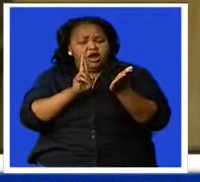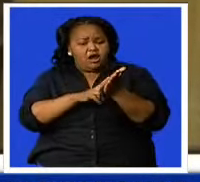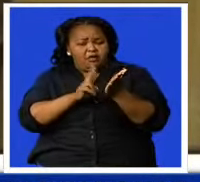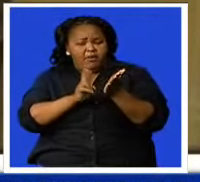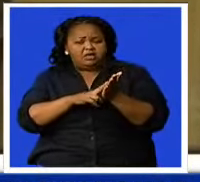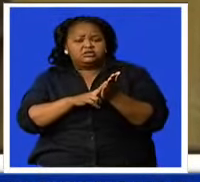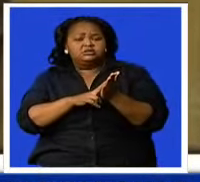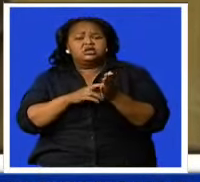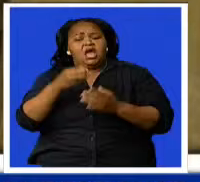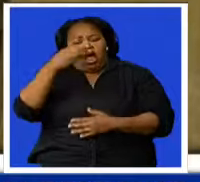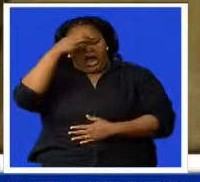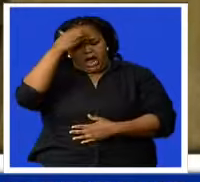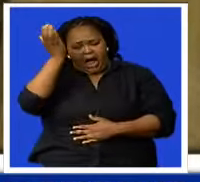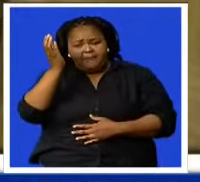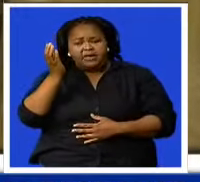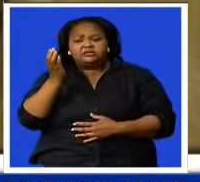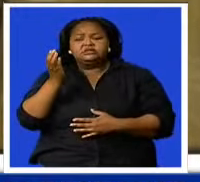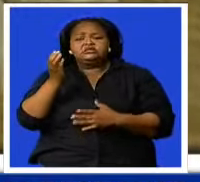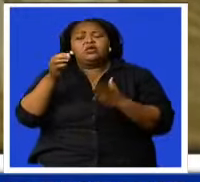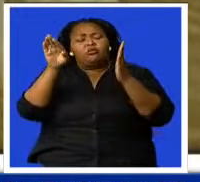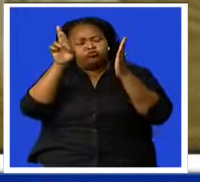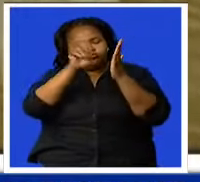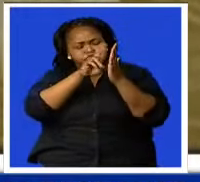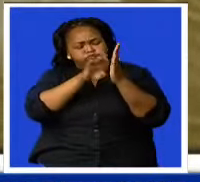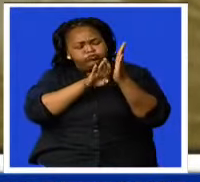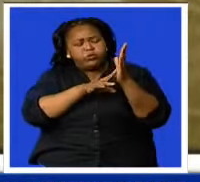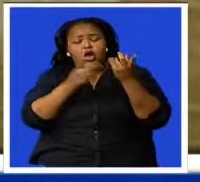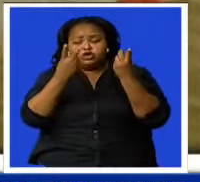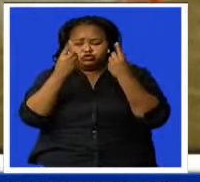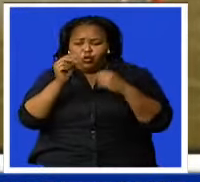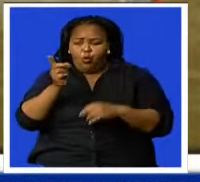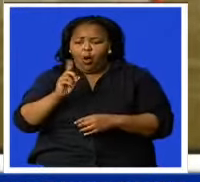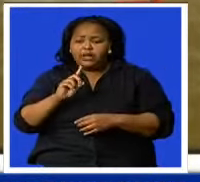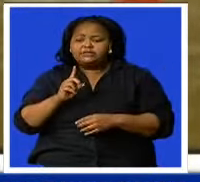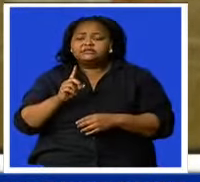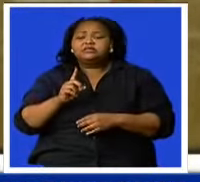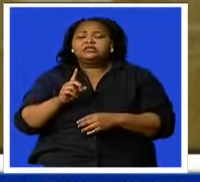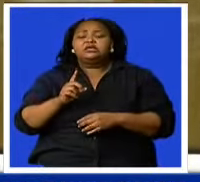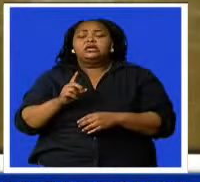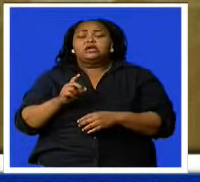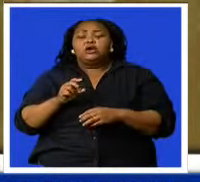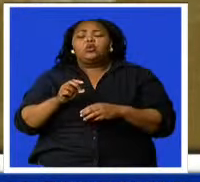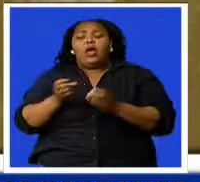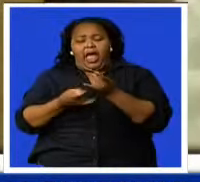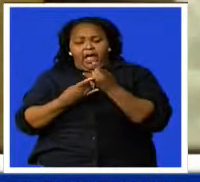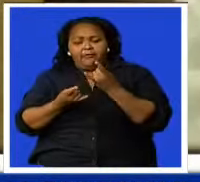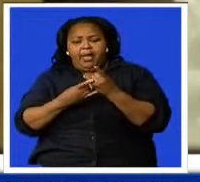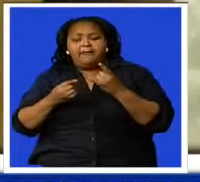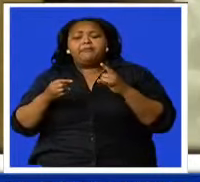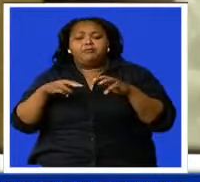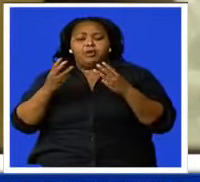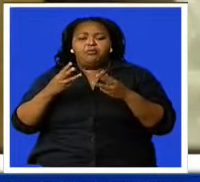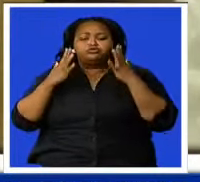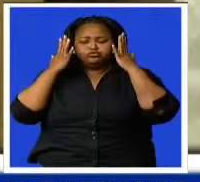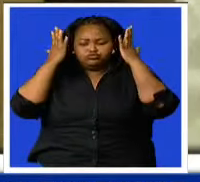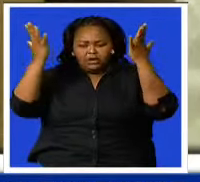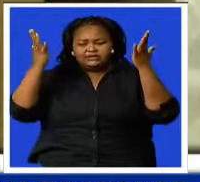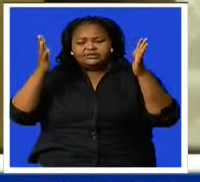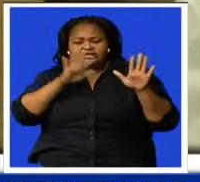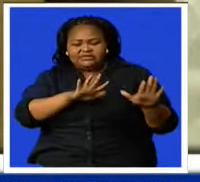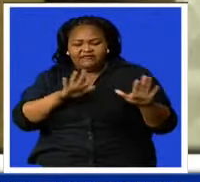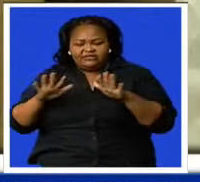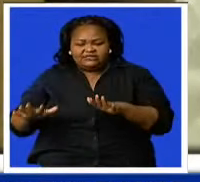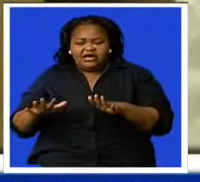kwendiwe nguhulumende kusita eMaswati lakhenyabetwe ngenxa yalo mkhuhlane. Loku kufaka